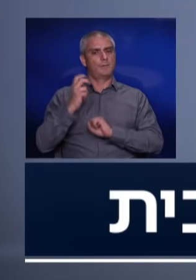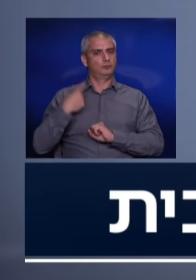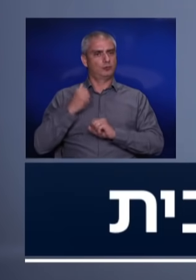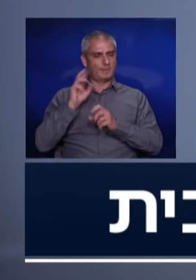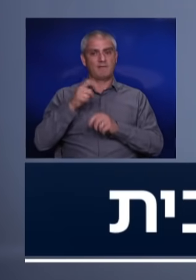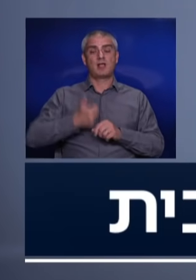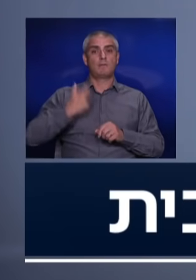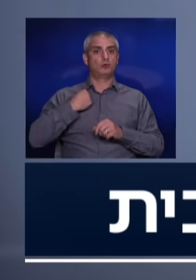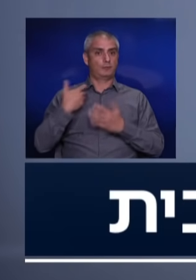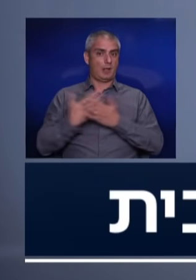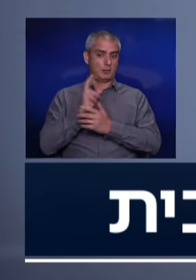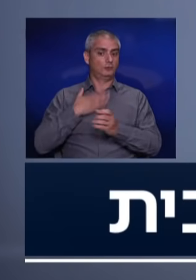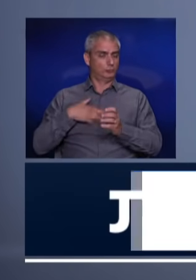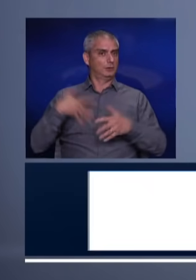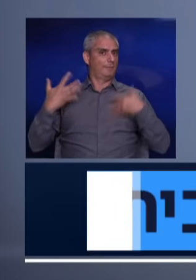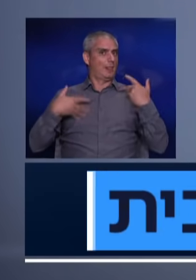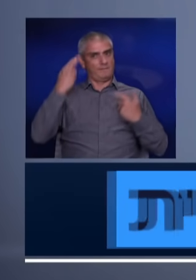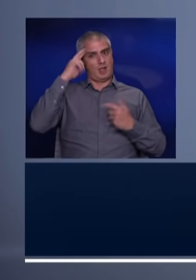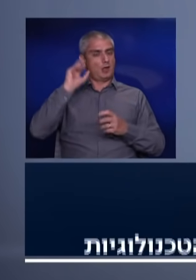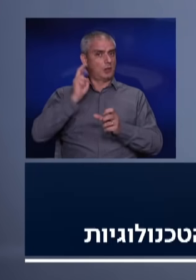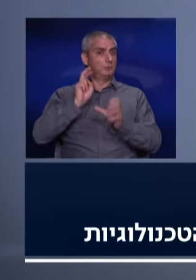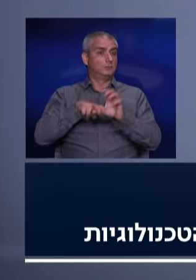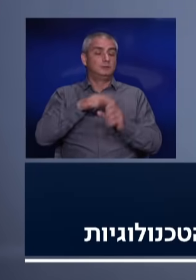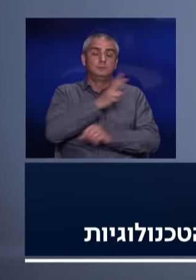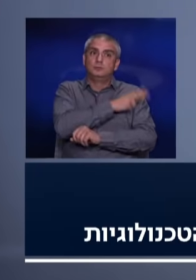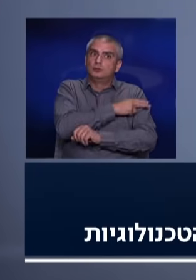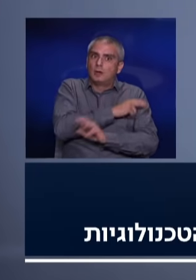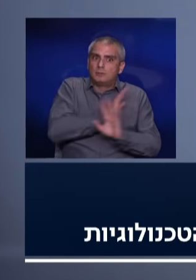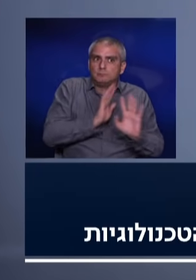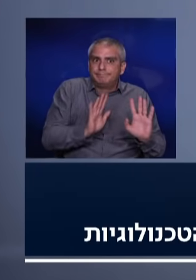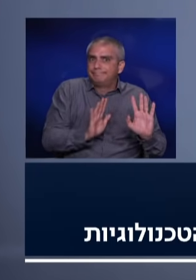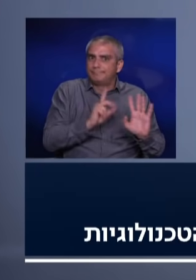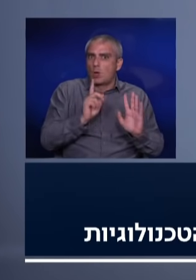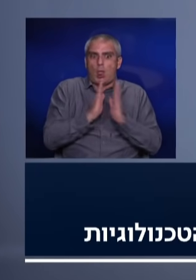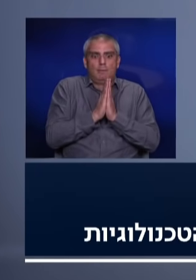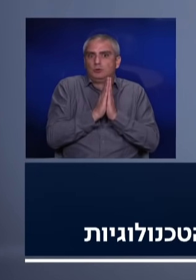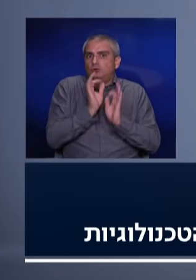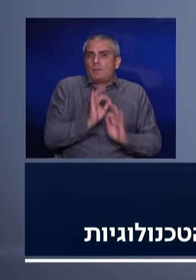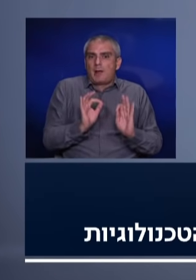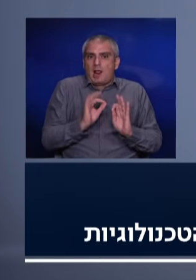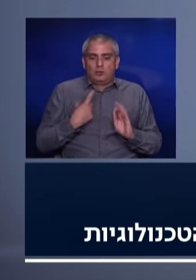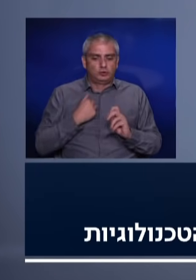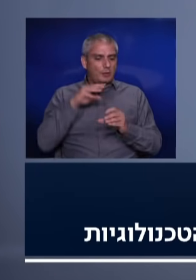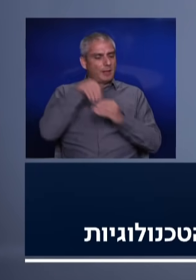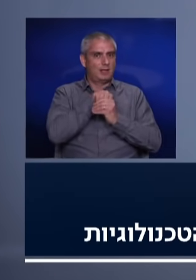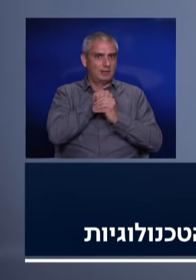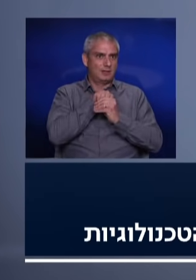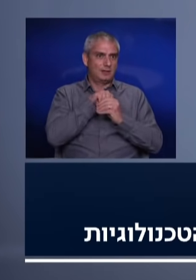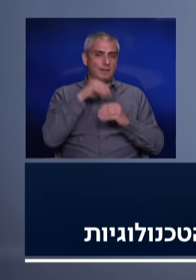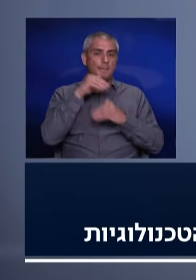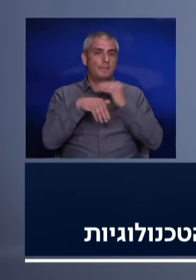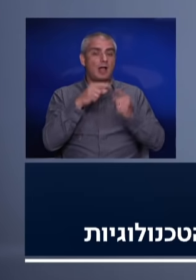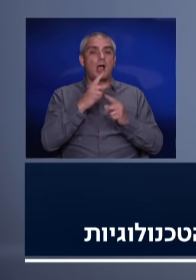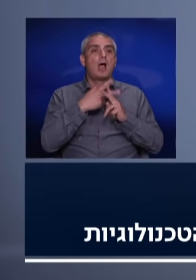השבק החדש, כמו שאמר רוי, מתלהב מהרעיון במשטרה, שימי לב, בכלל לא ביקשו להכניס את השבק לתוך המהלך הזה,